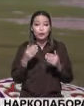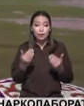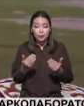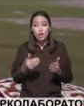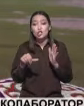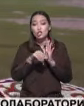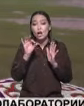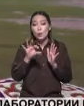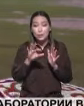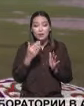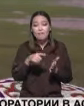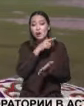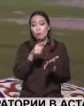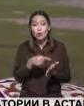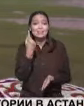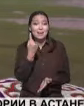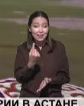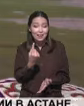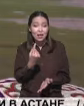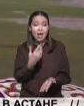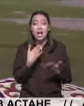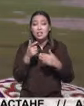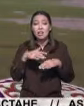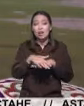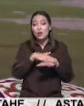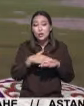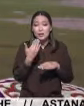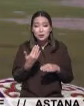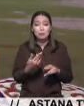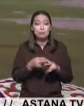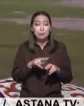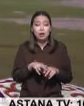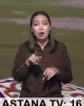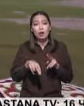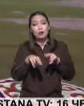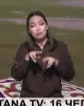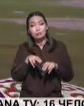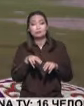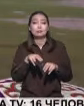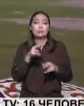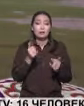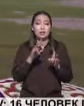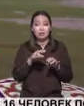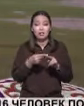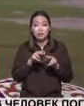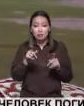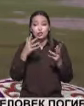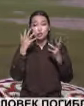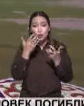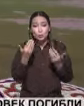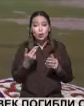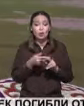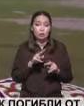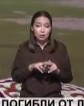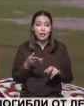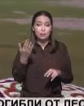октября. Вопрос один. Отношение народа Казахстана к вопросу строительства атомной электростанции. Вопрос очень серьезнейший. Поэтому, когда